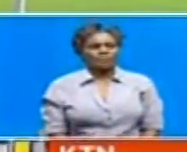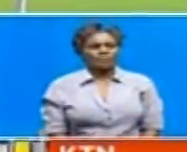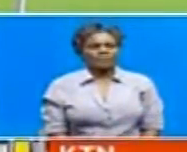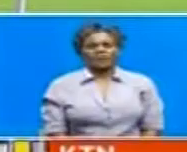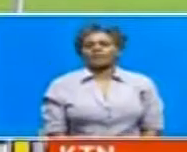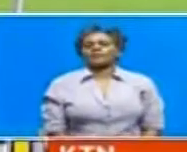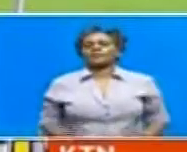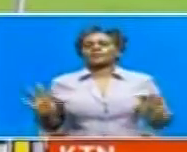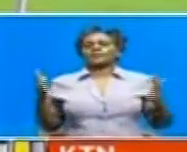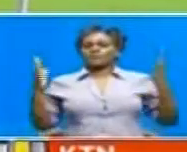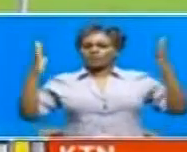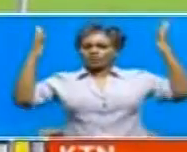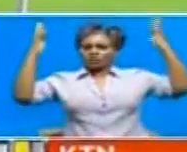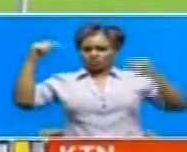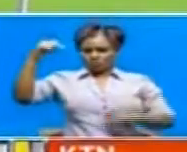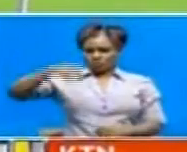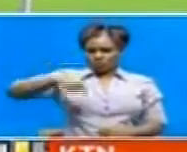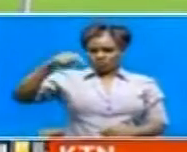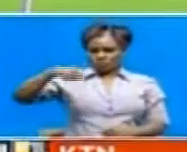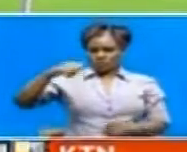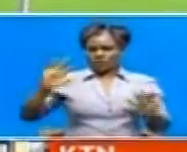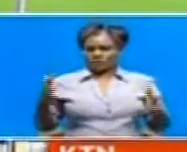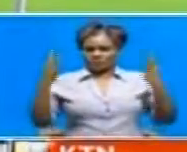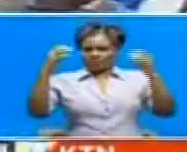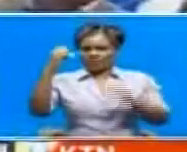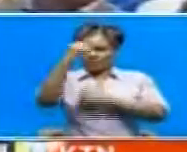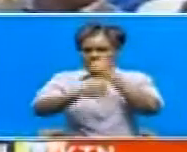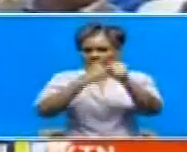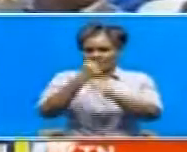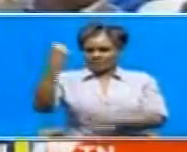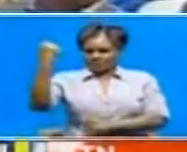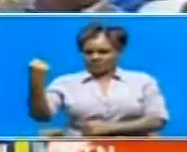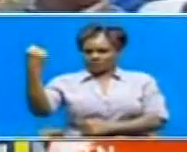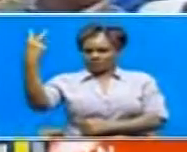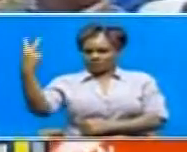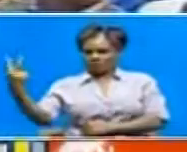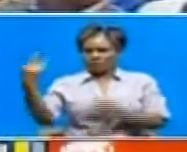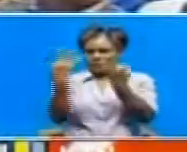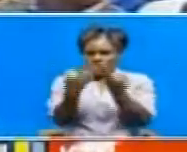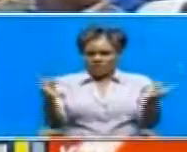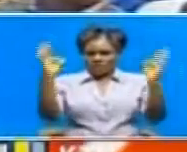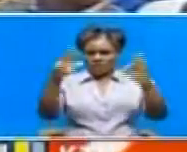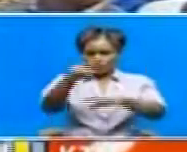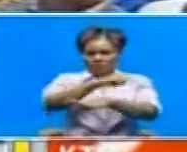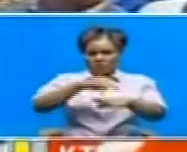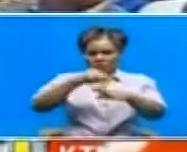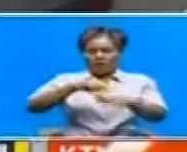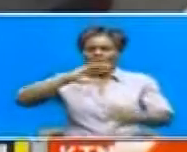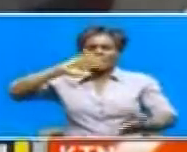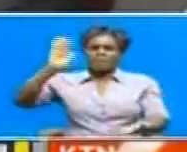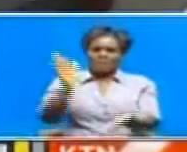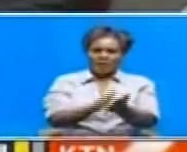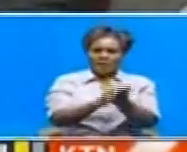Ni katika sherehe za madaraka, sherehe za kuadhimisha miaka 52 ya uhuru hapa nchini. Bwana Yesu asifiwe.